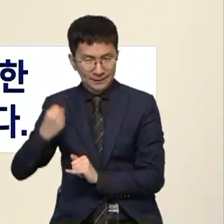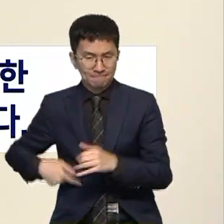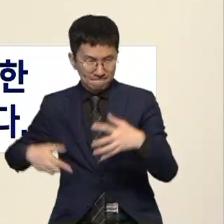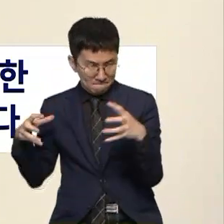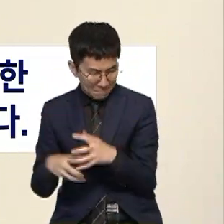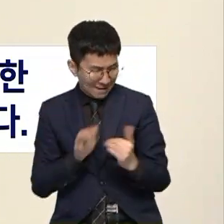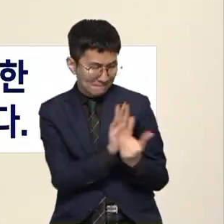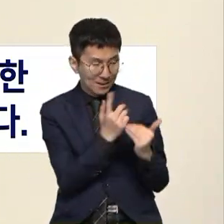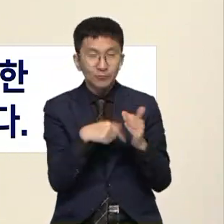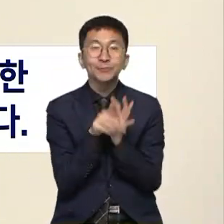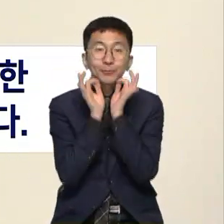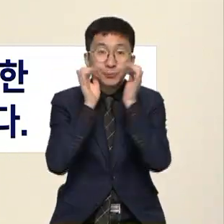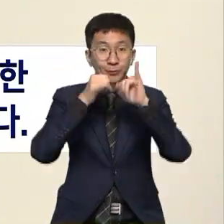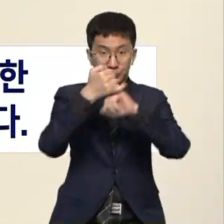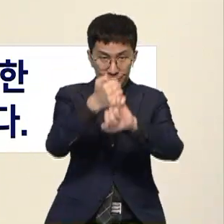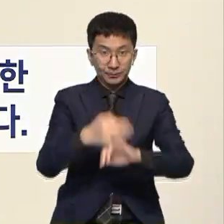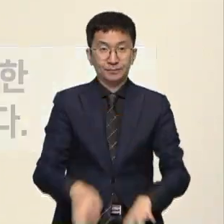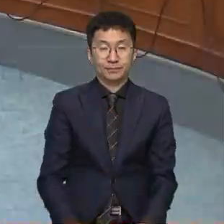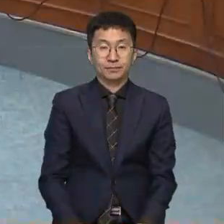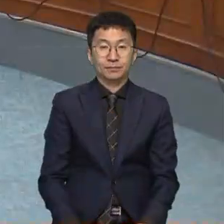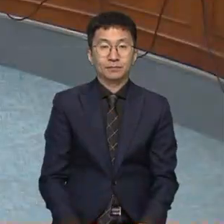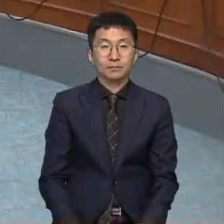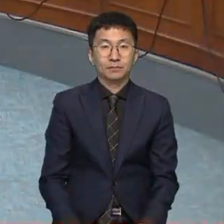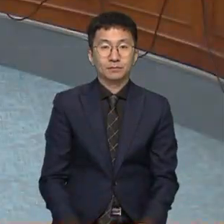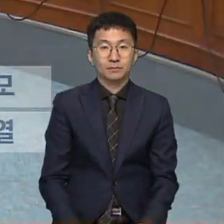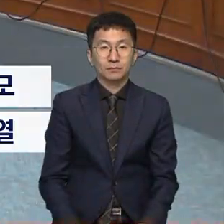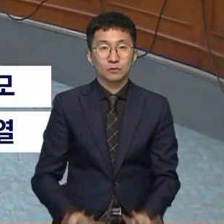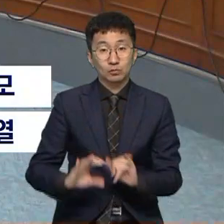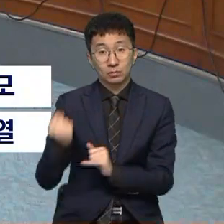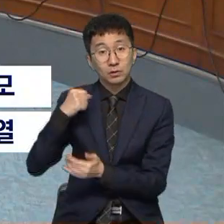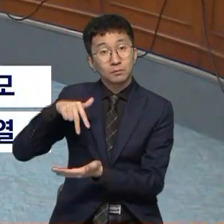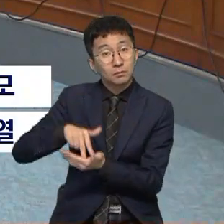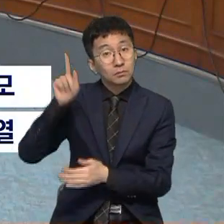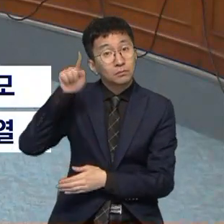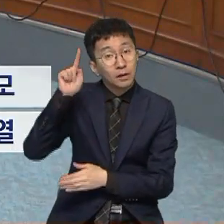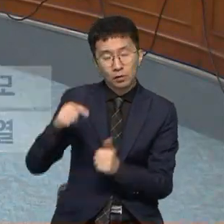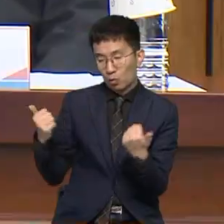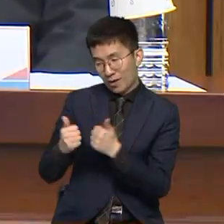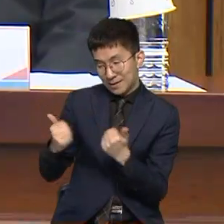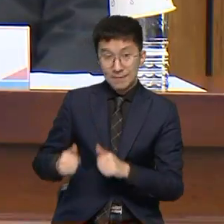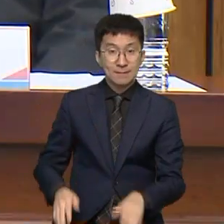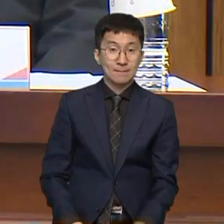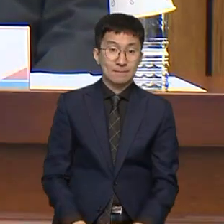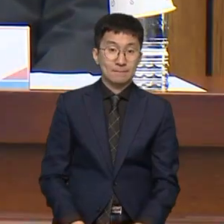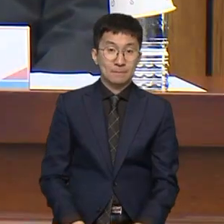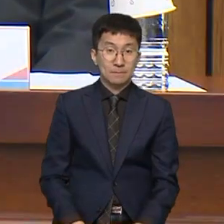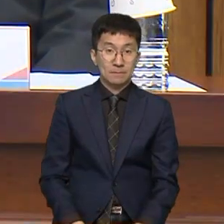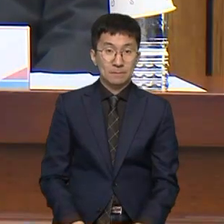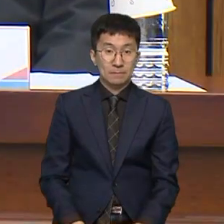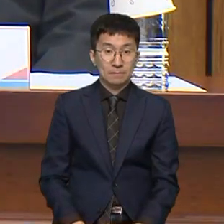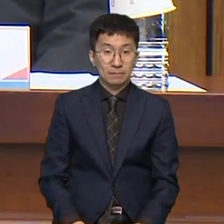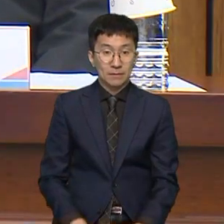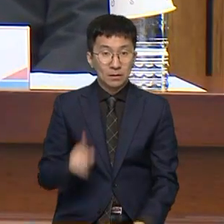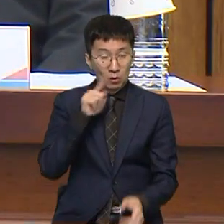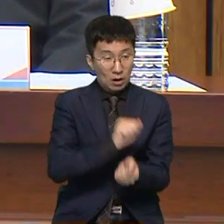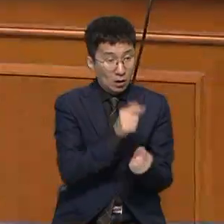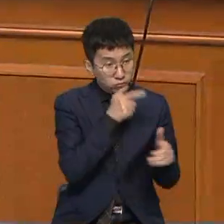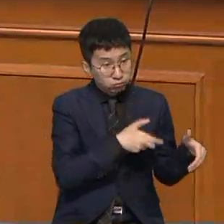철저히 대비하도록 하겠습니다. 국민의힘은 내일 당정협의회를 열어 오염수 방류에